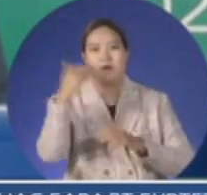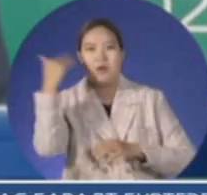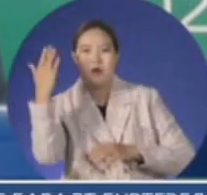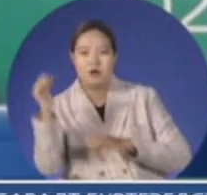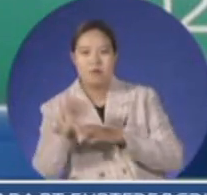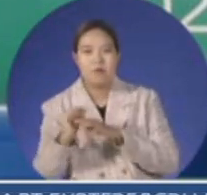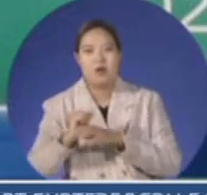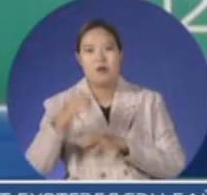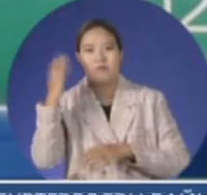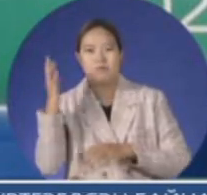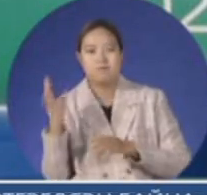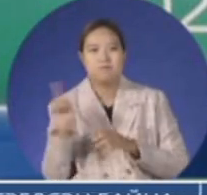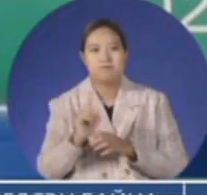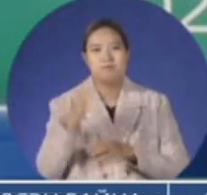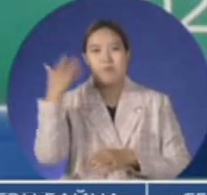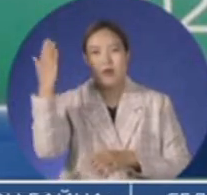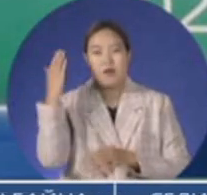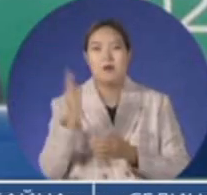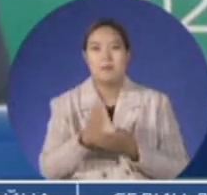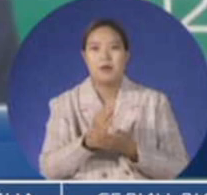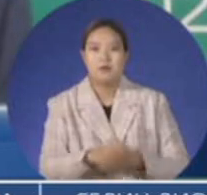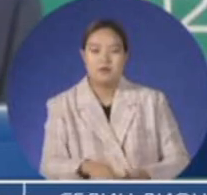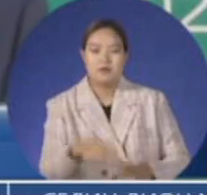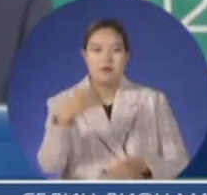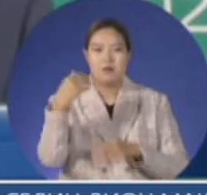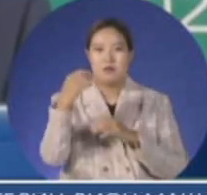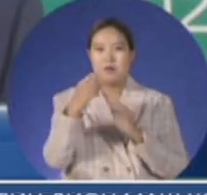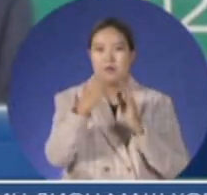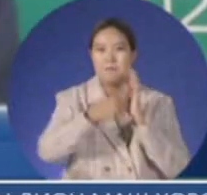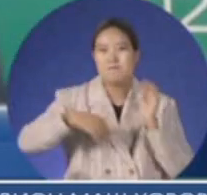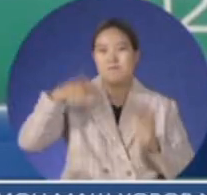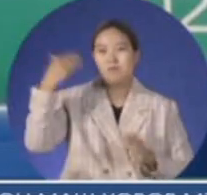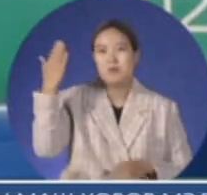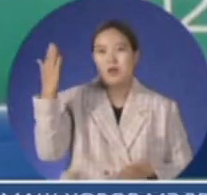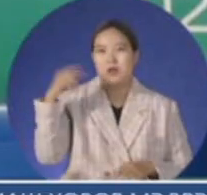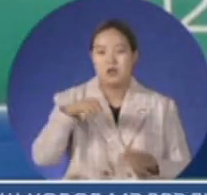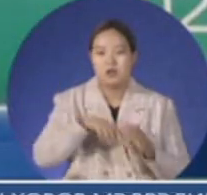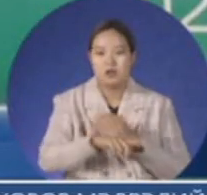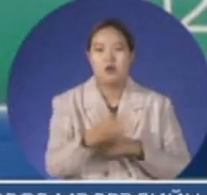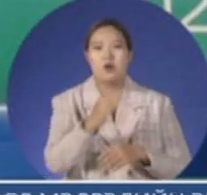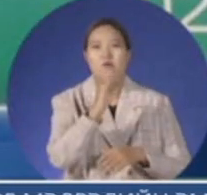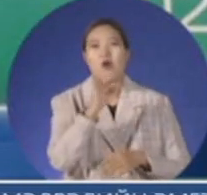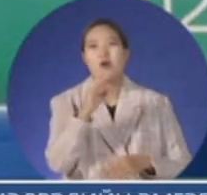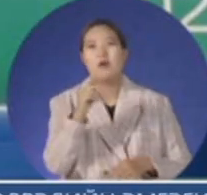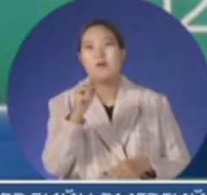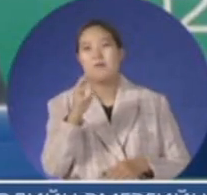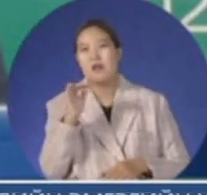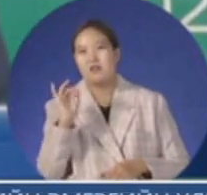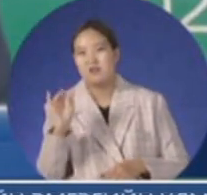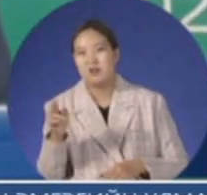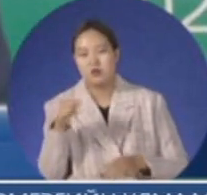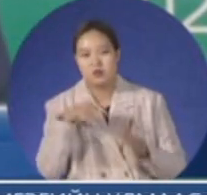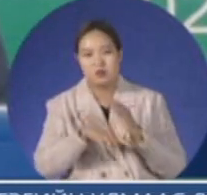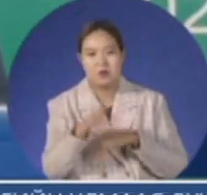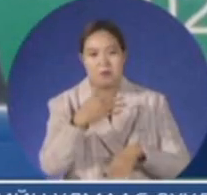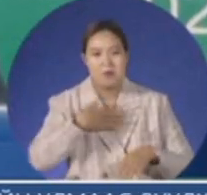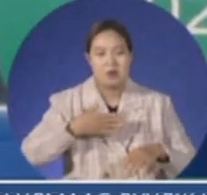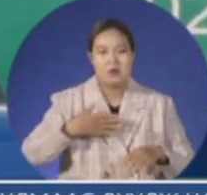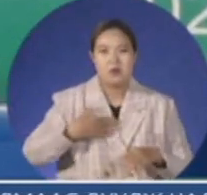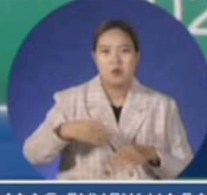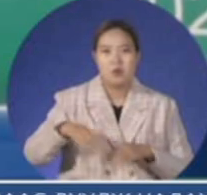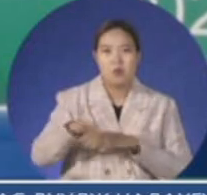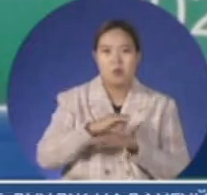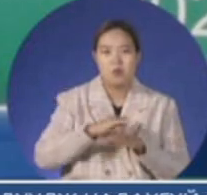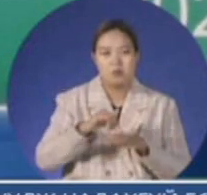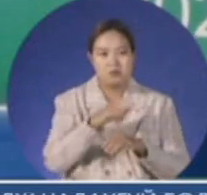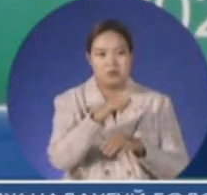За, ихтгэлүүдийн хувьд бол маш их тийм одоо прагматик тэгээд асуудлуудаа яг манайхтай ингээд нөхцөл байдлын